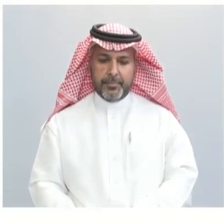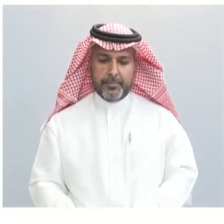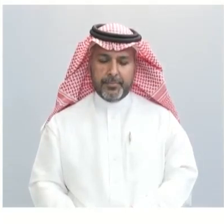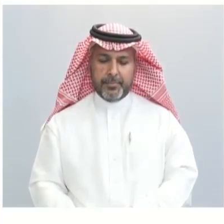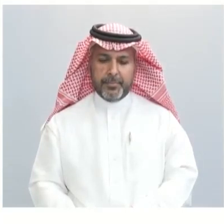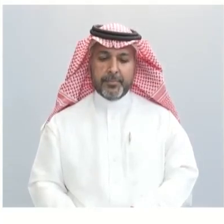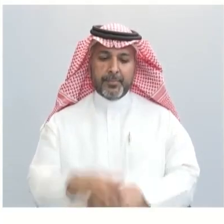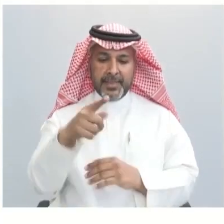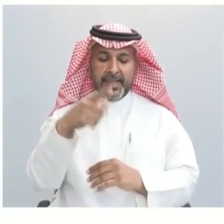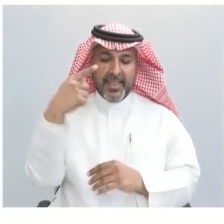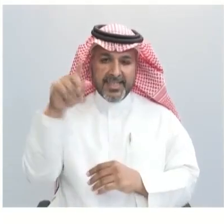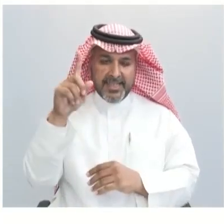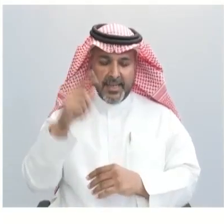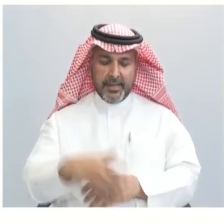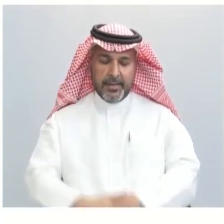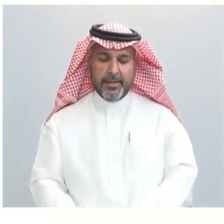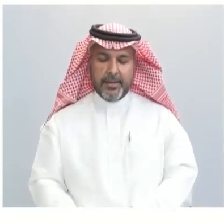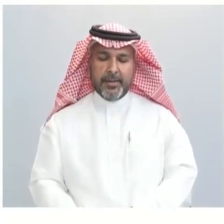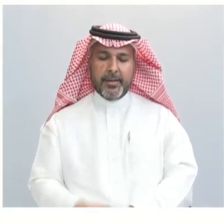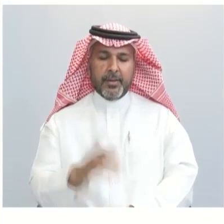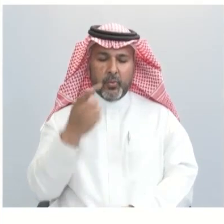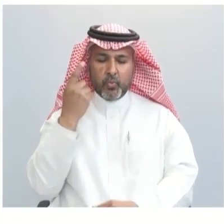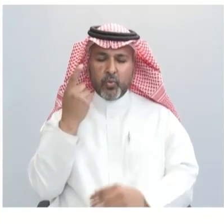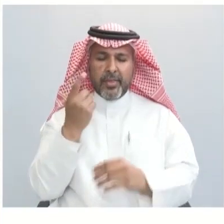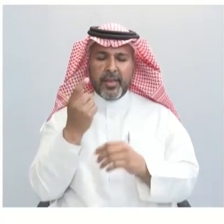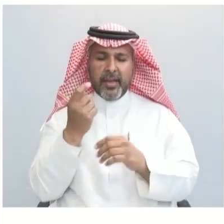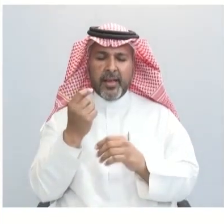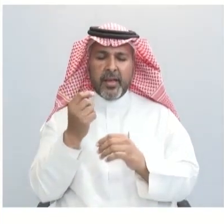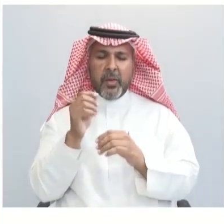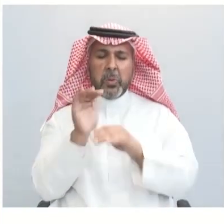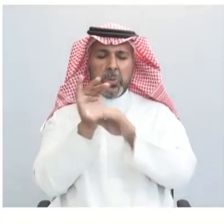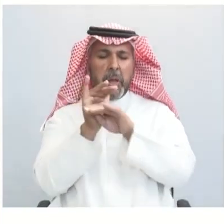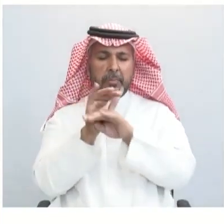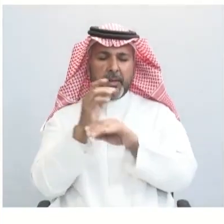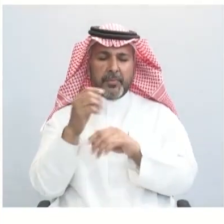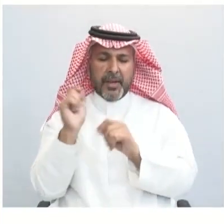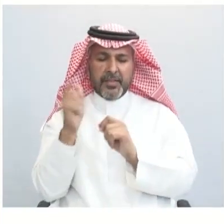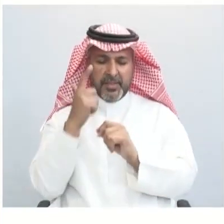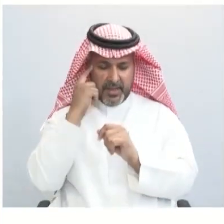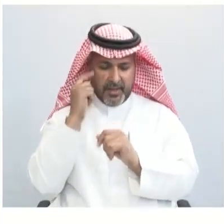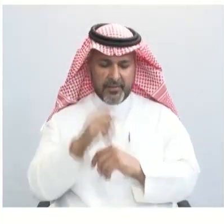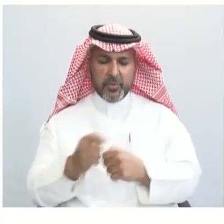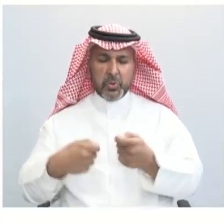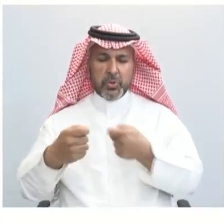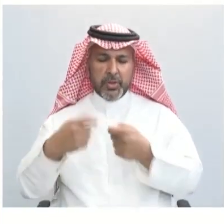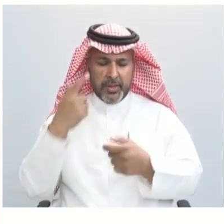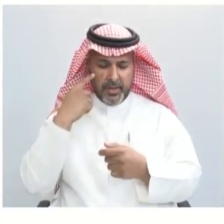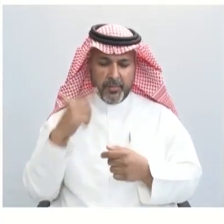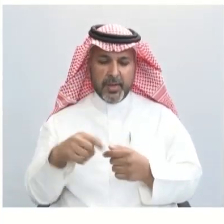e-commerce newsletter، رسائل أخبارية إلكترونية تجارية. بعد ذلك